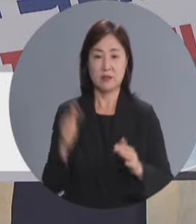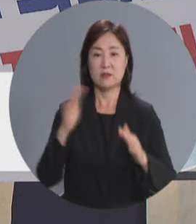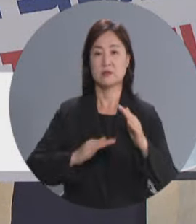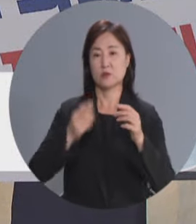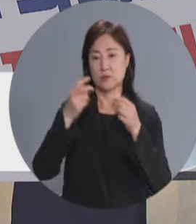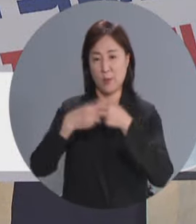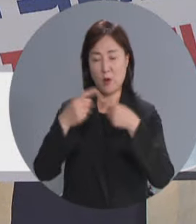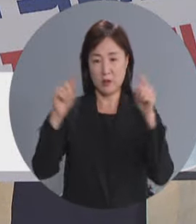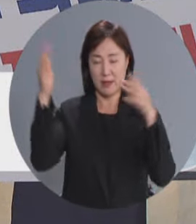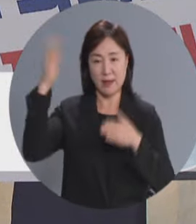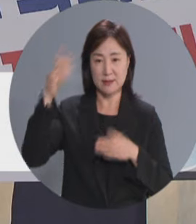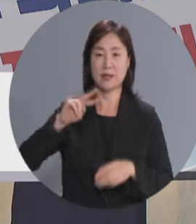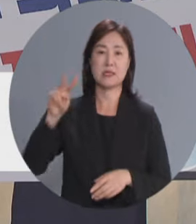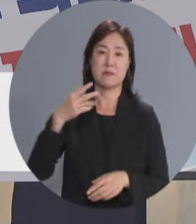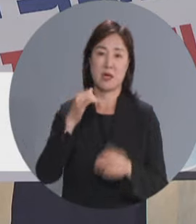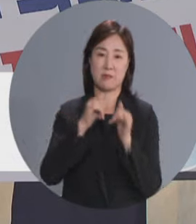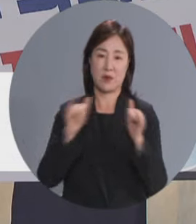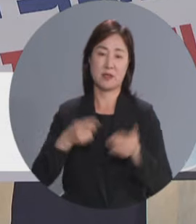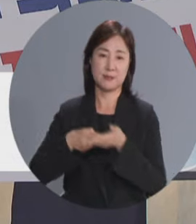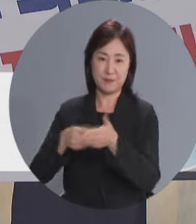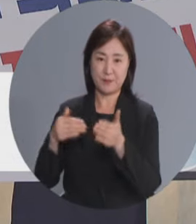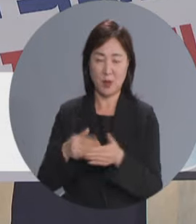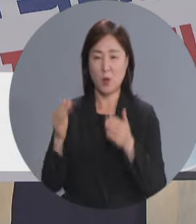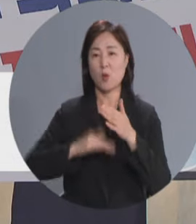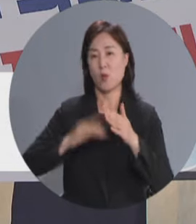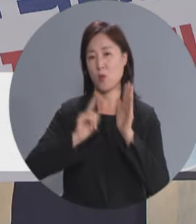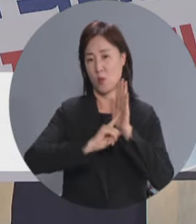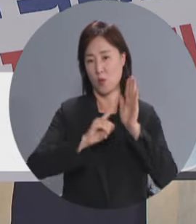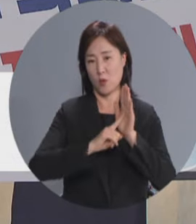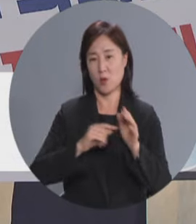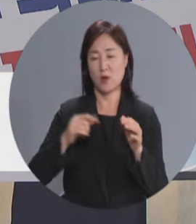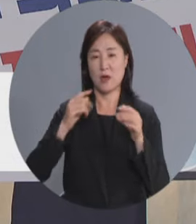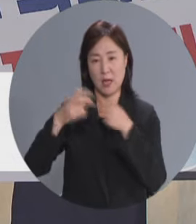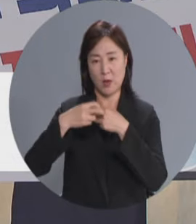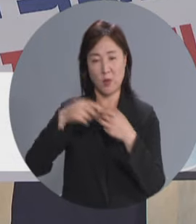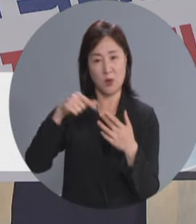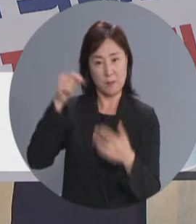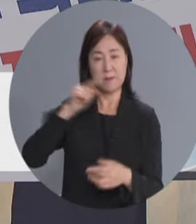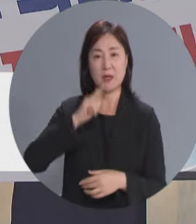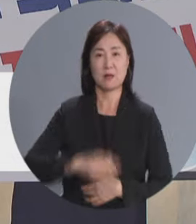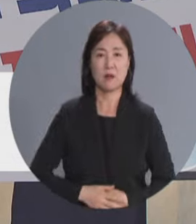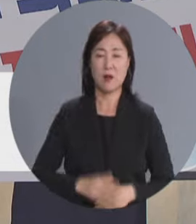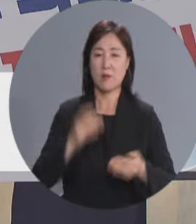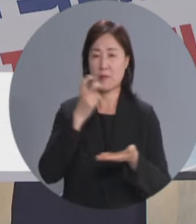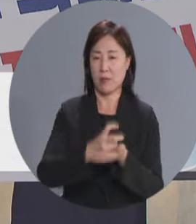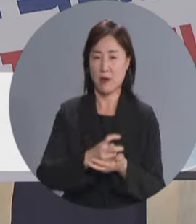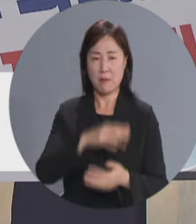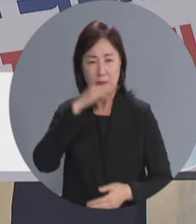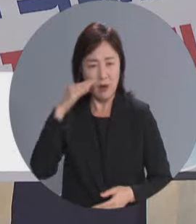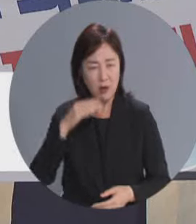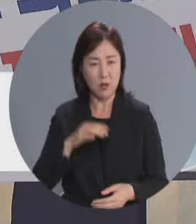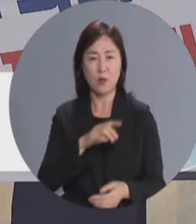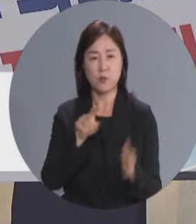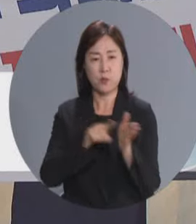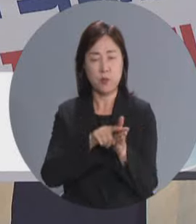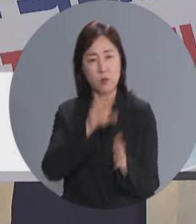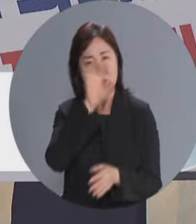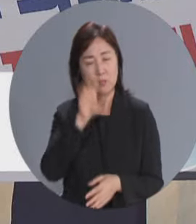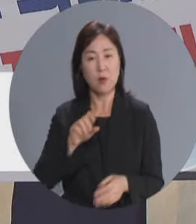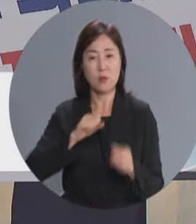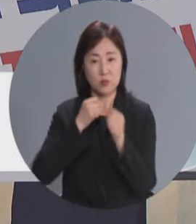요청하고 공모로 대학을 선정하겠다고 밝혔습니다 법적 근거 공정성 논란에도 공모를 강행하기로